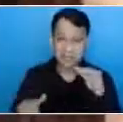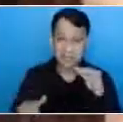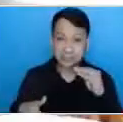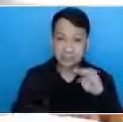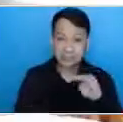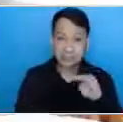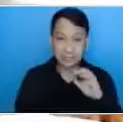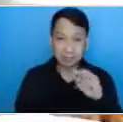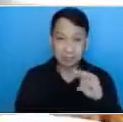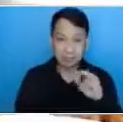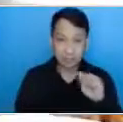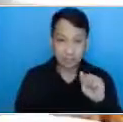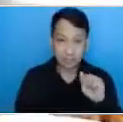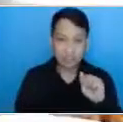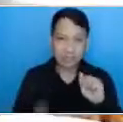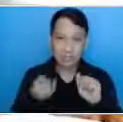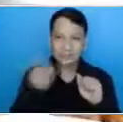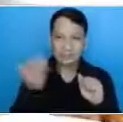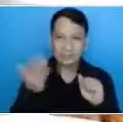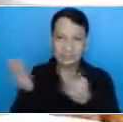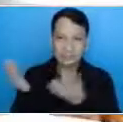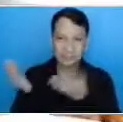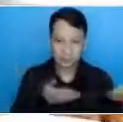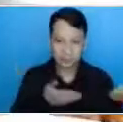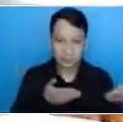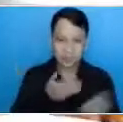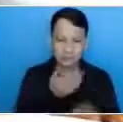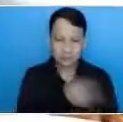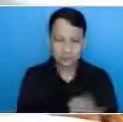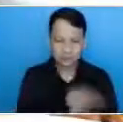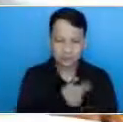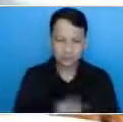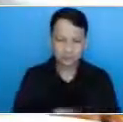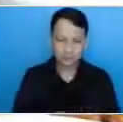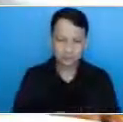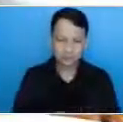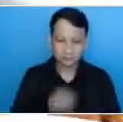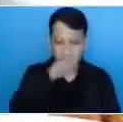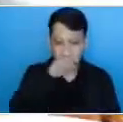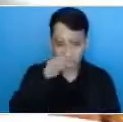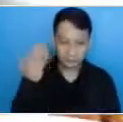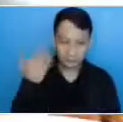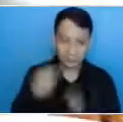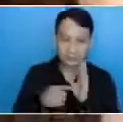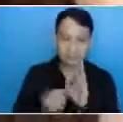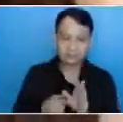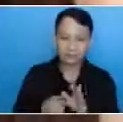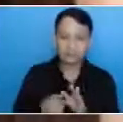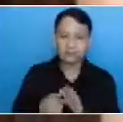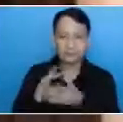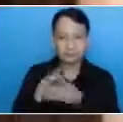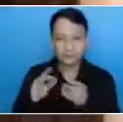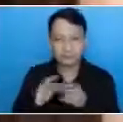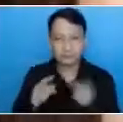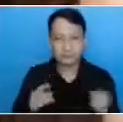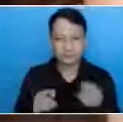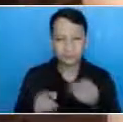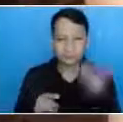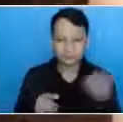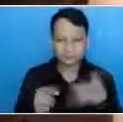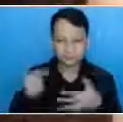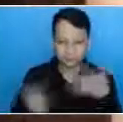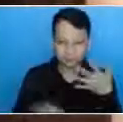na sugar. So yung nerves ko parang nagulat siya, nagkaroon ako ng diabetic neuropathy. Pero I will get